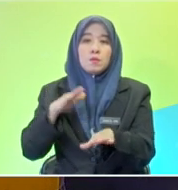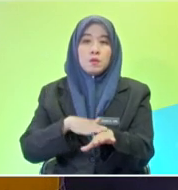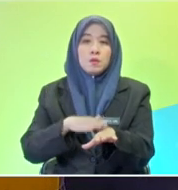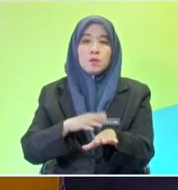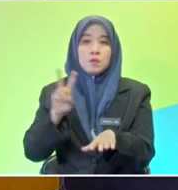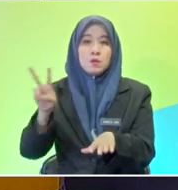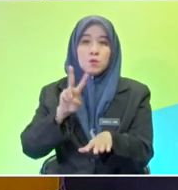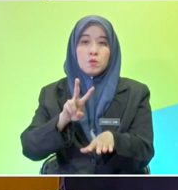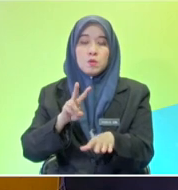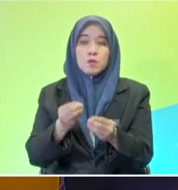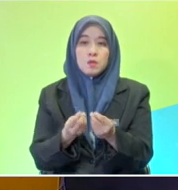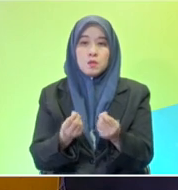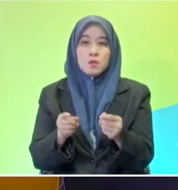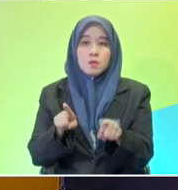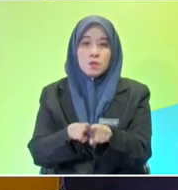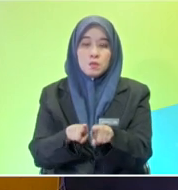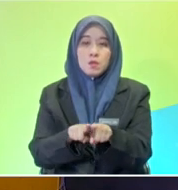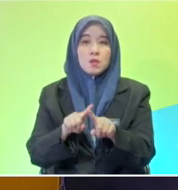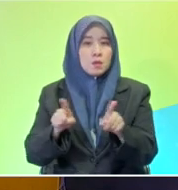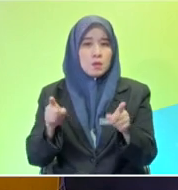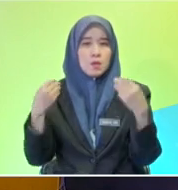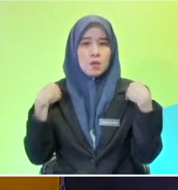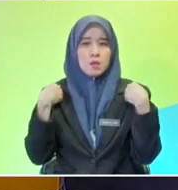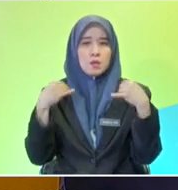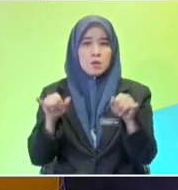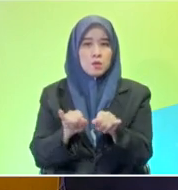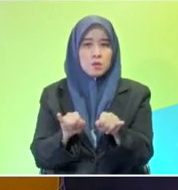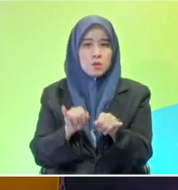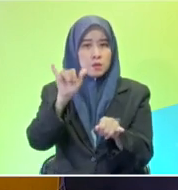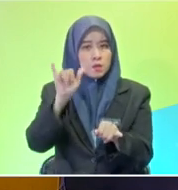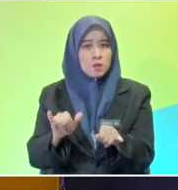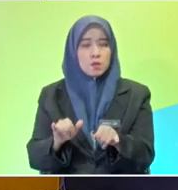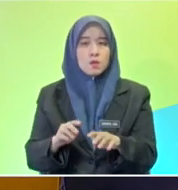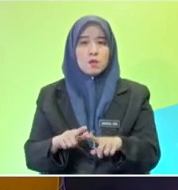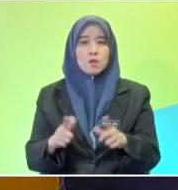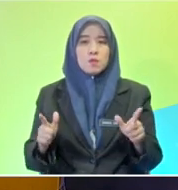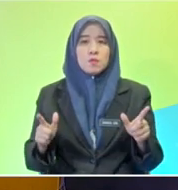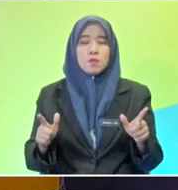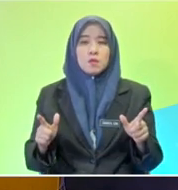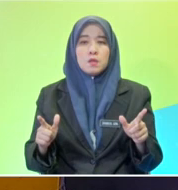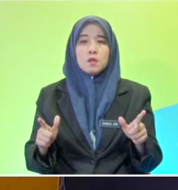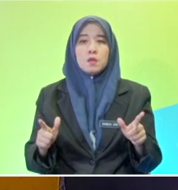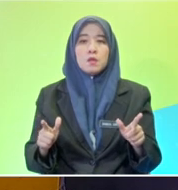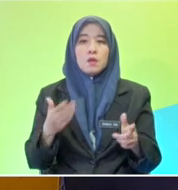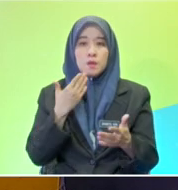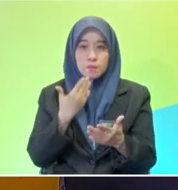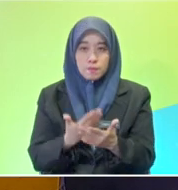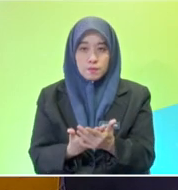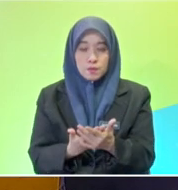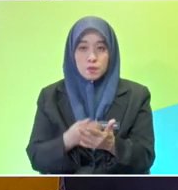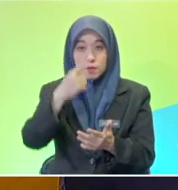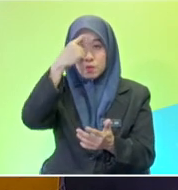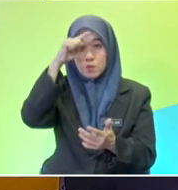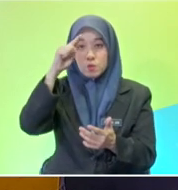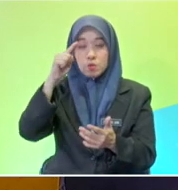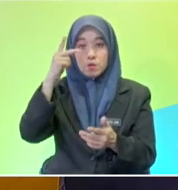ini sama, tetapi ada juga yang berbeza. Okey, baik. Untuk